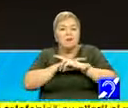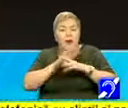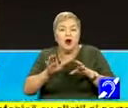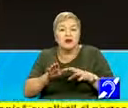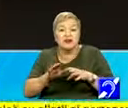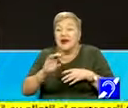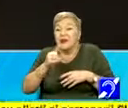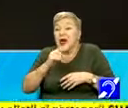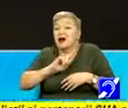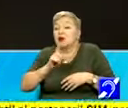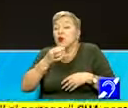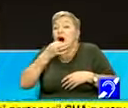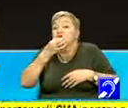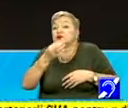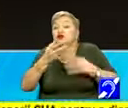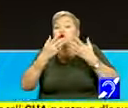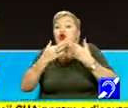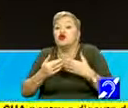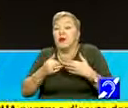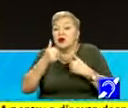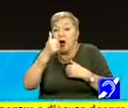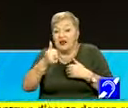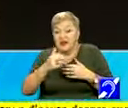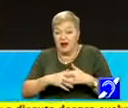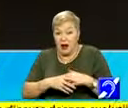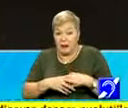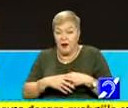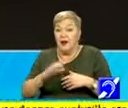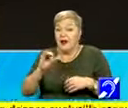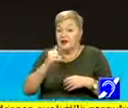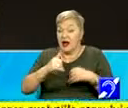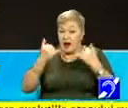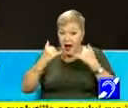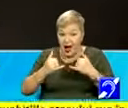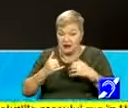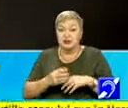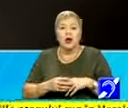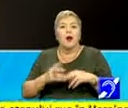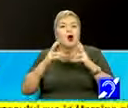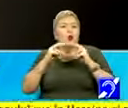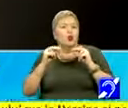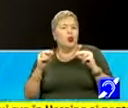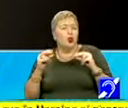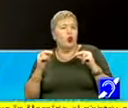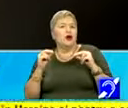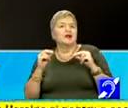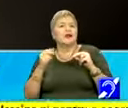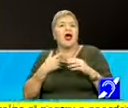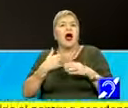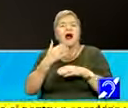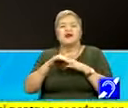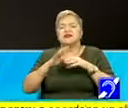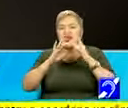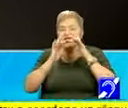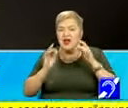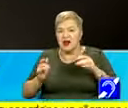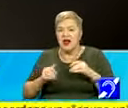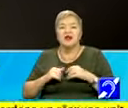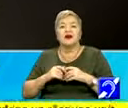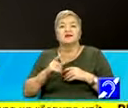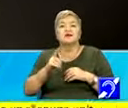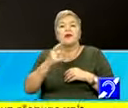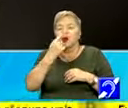nu precizează care este numărul acesta. În schimb, astăzi, mai multe site-uri ale publicațiilor